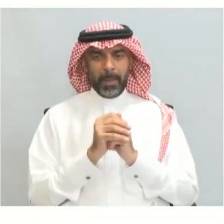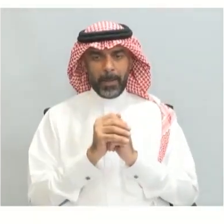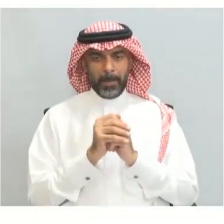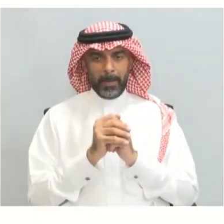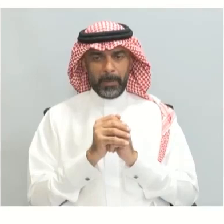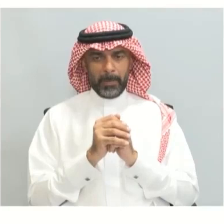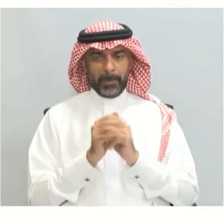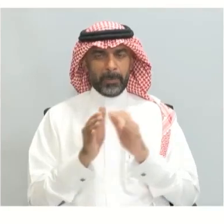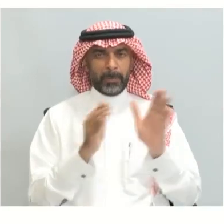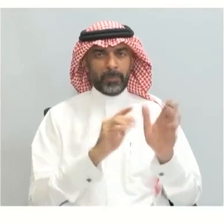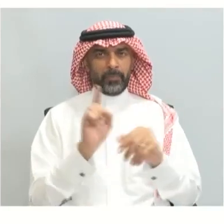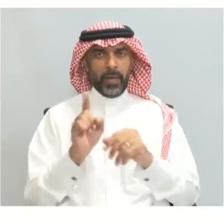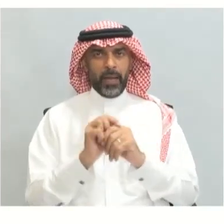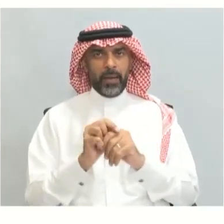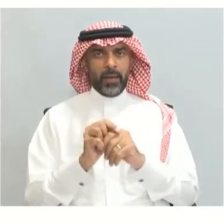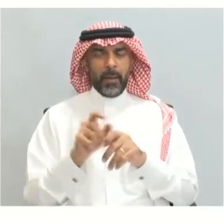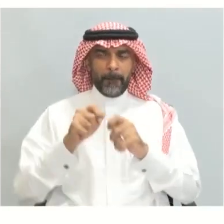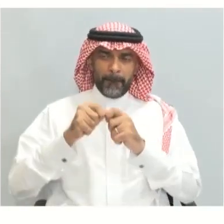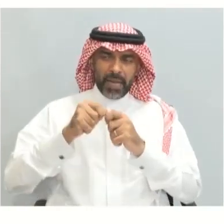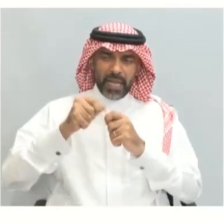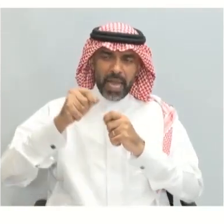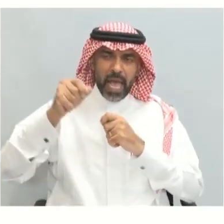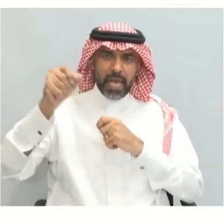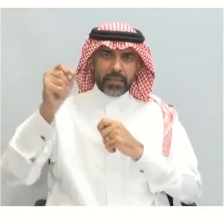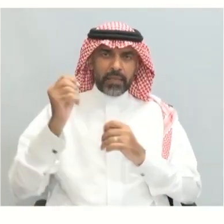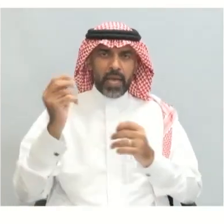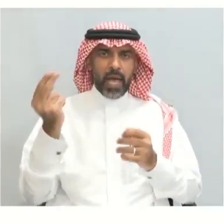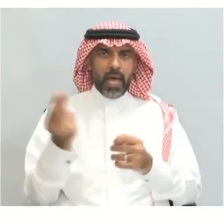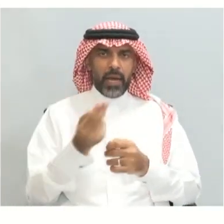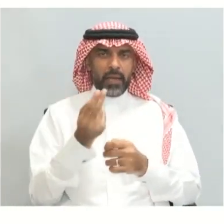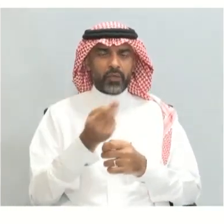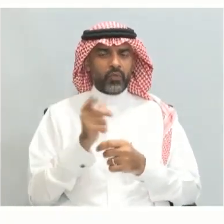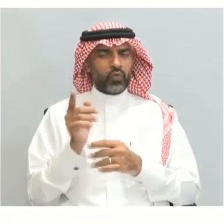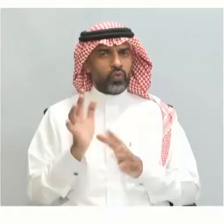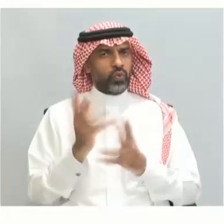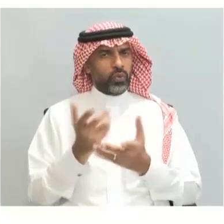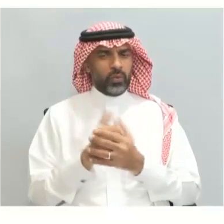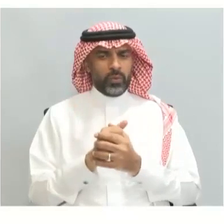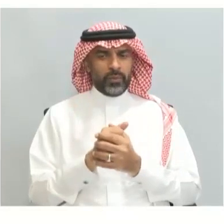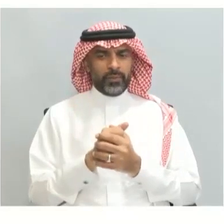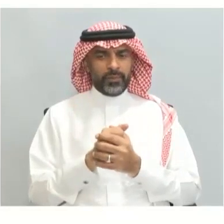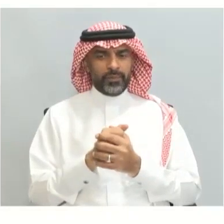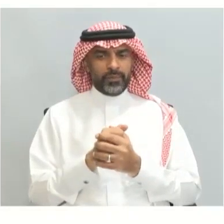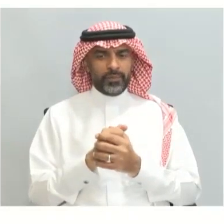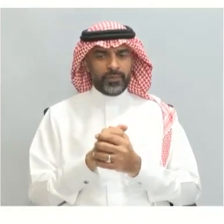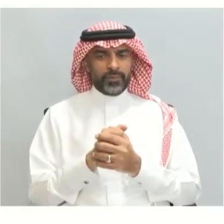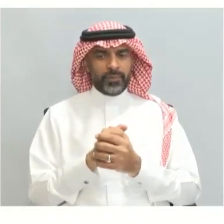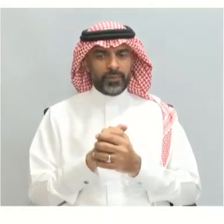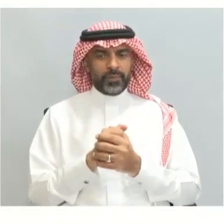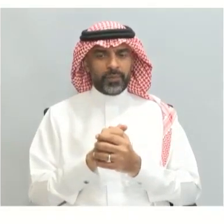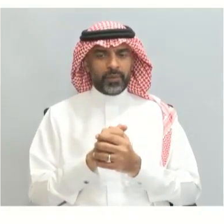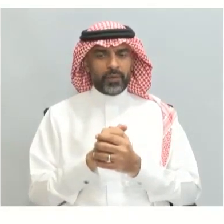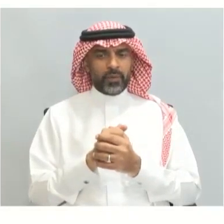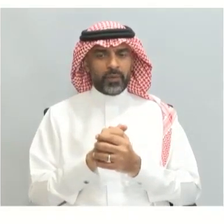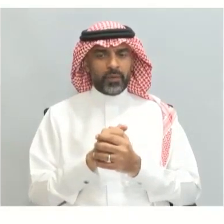اجله مقياس الرسم ابنائي وبناتي الطلاب وما هو مقياس الرسم ابنائي